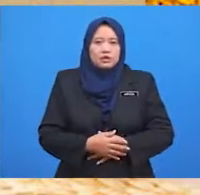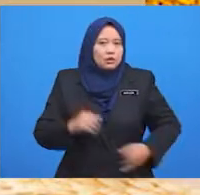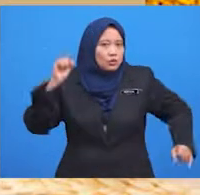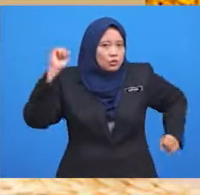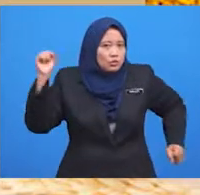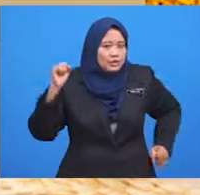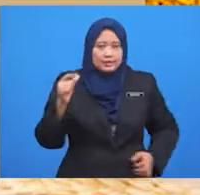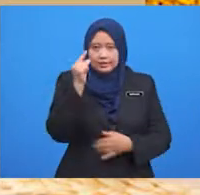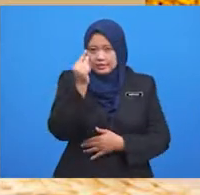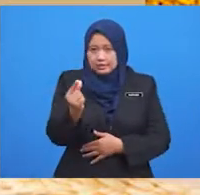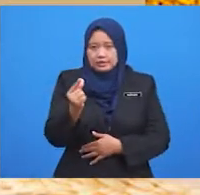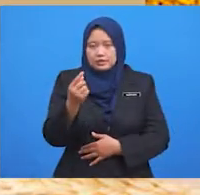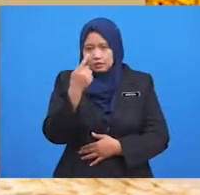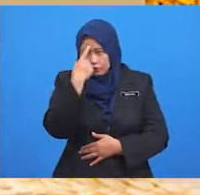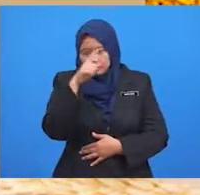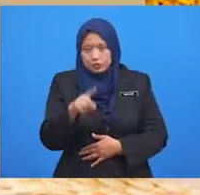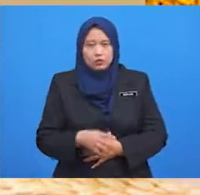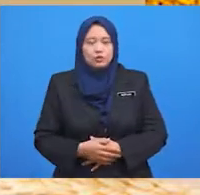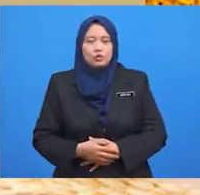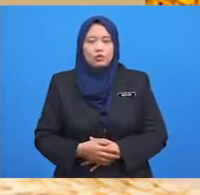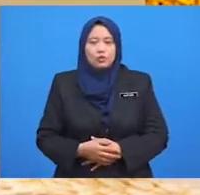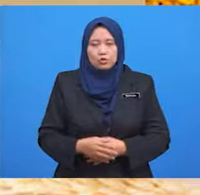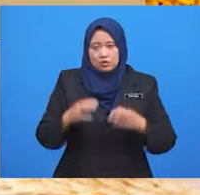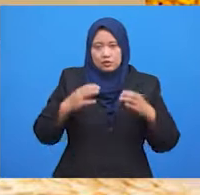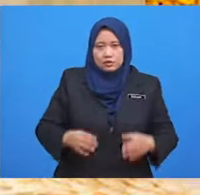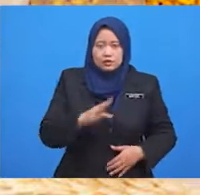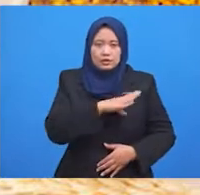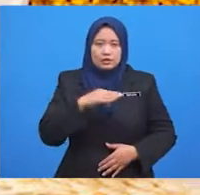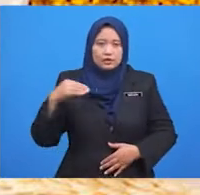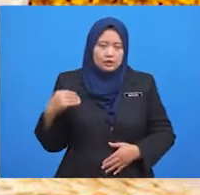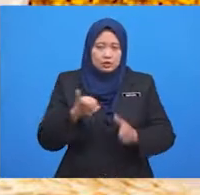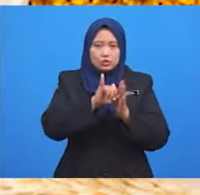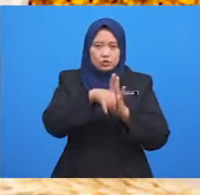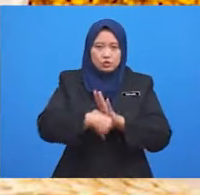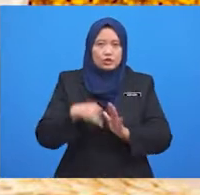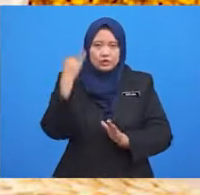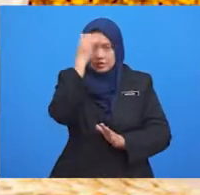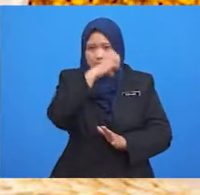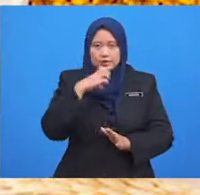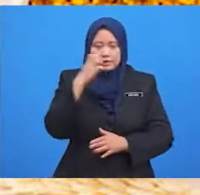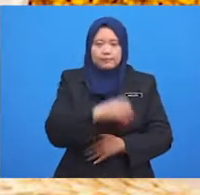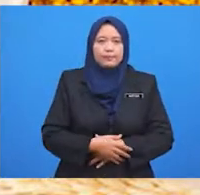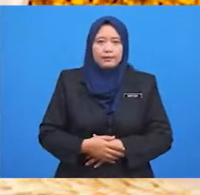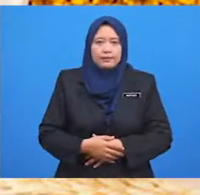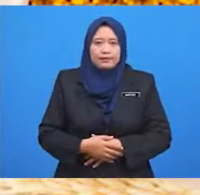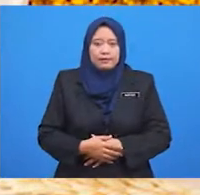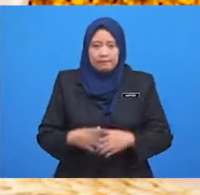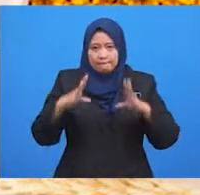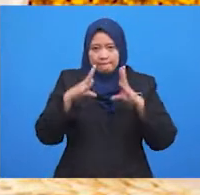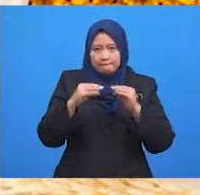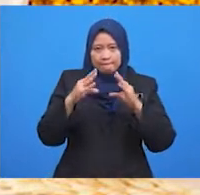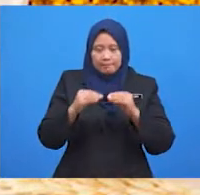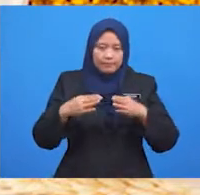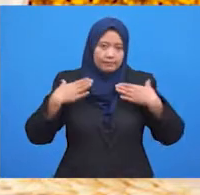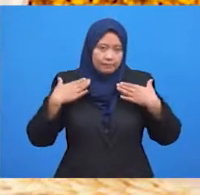kecil digunakan untuk kegunaan pelanggan dan juru estetik. Dan akhir sekali adalah span badan.